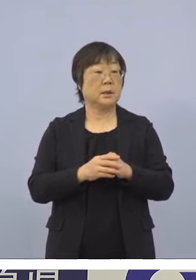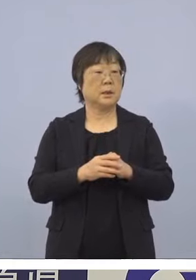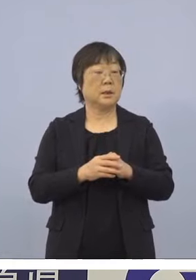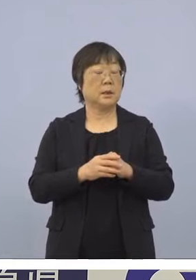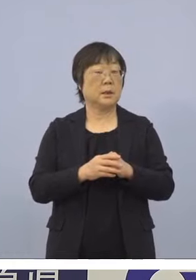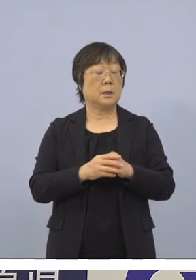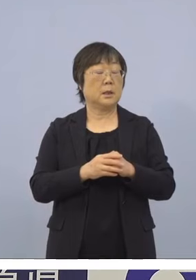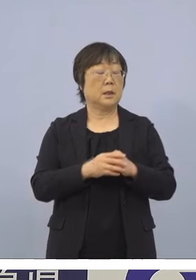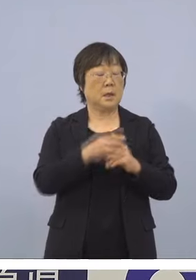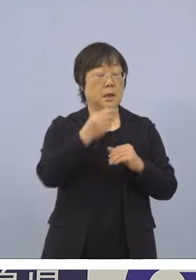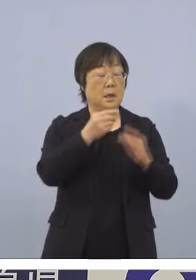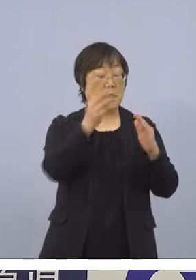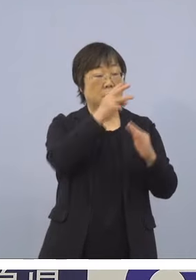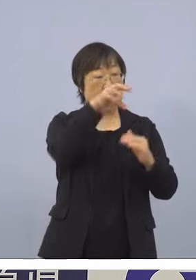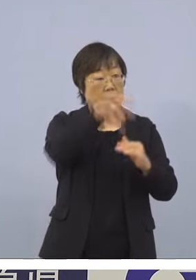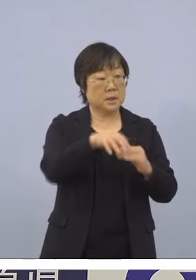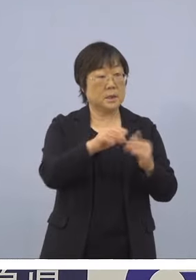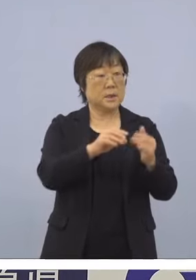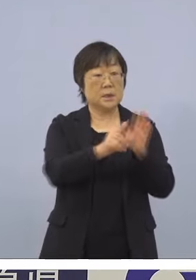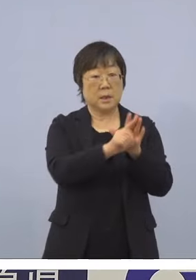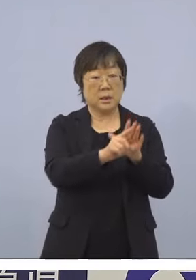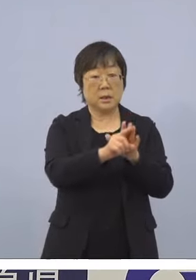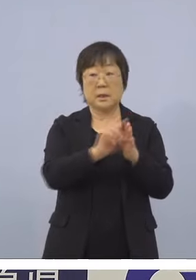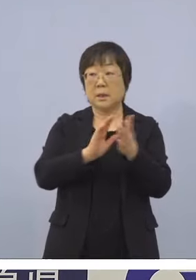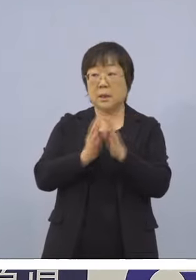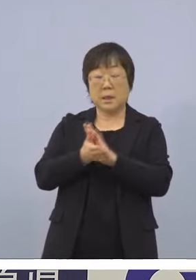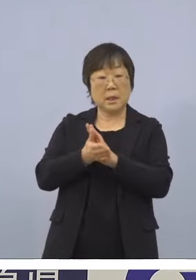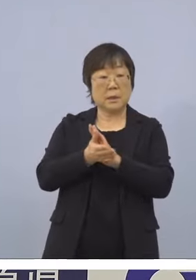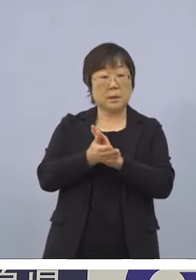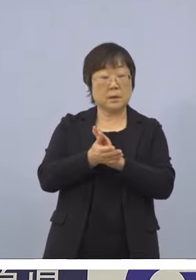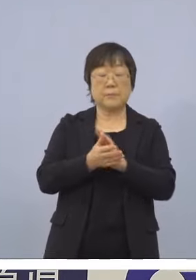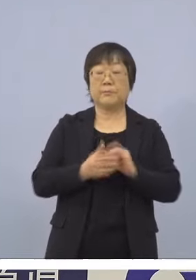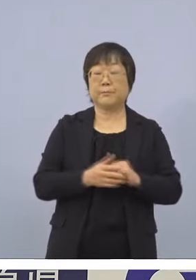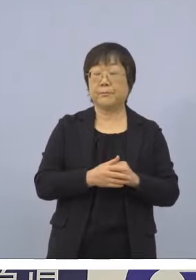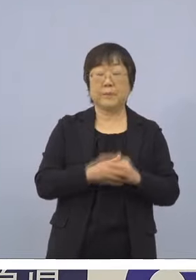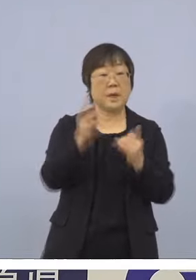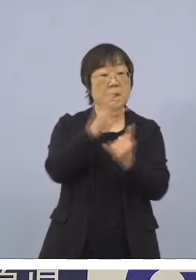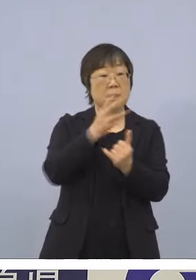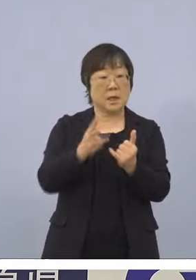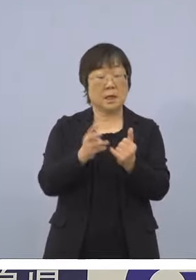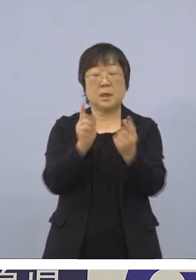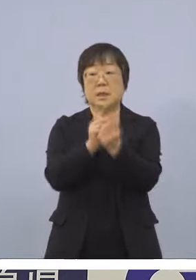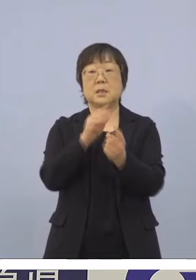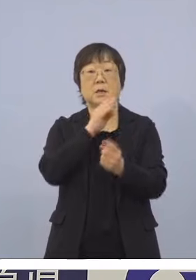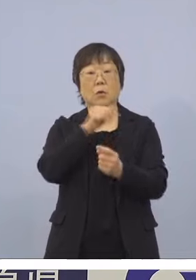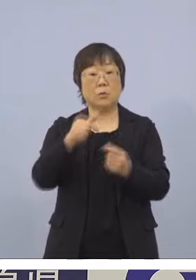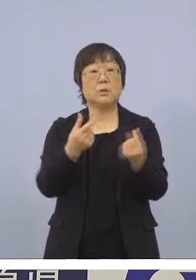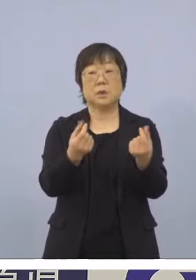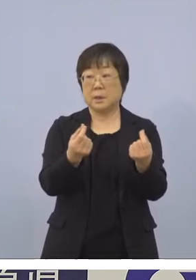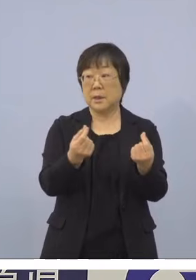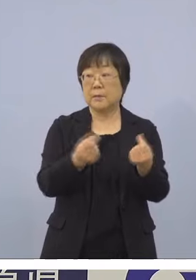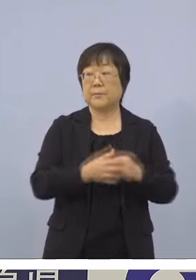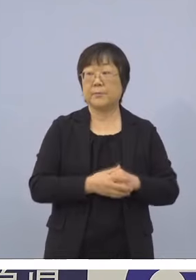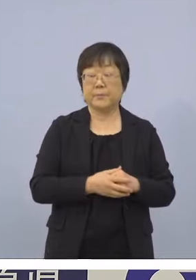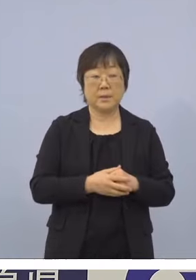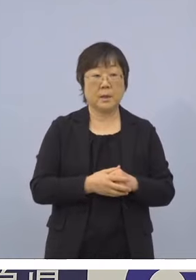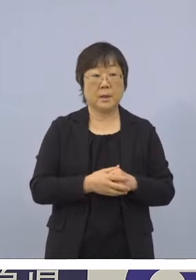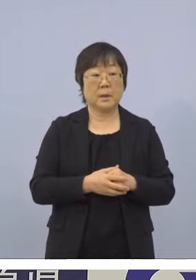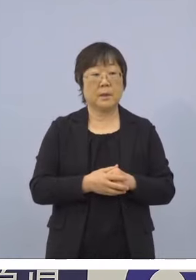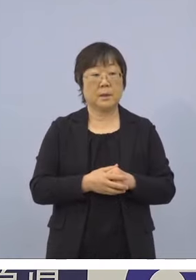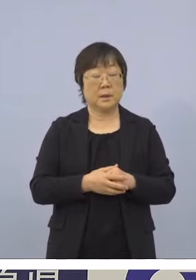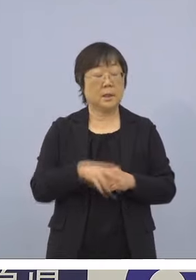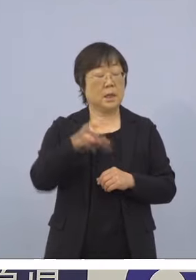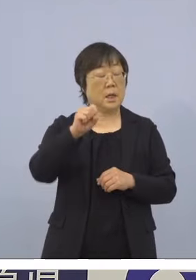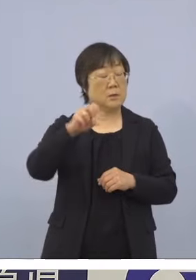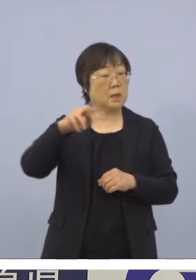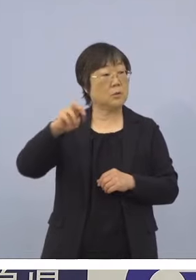地支援ですか、それとも我が県のですか。 我が県、徳島県のです。 だから支援、じゃ災害対策本部の話ですね。はい、はい。 なり SNS の発信